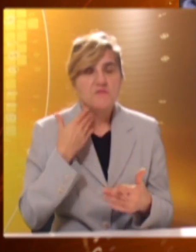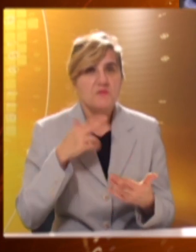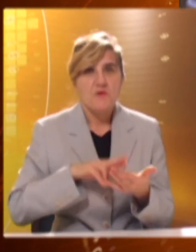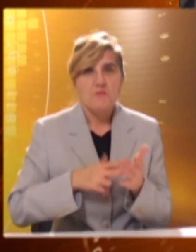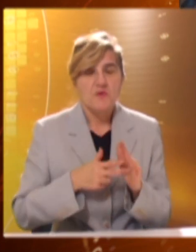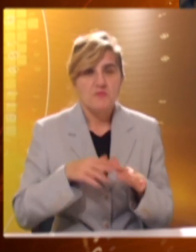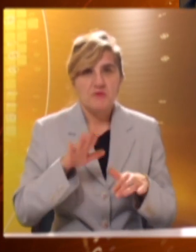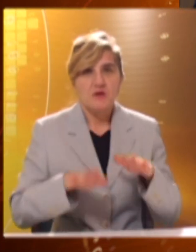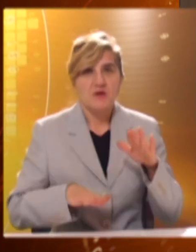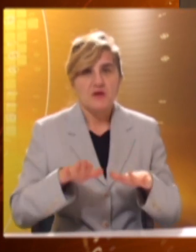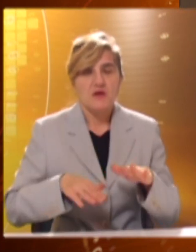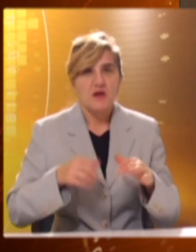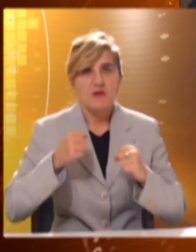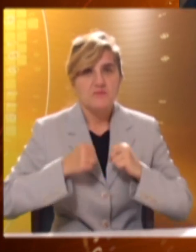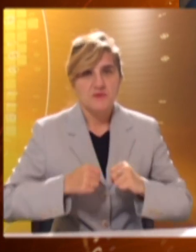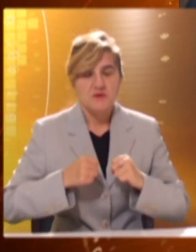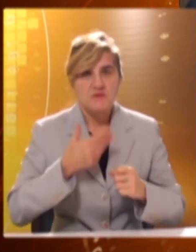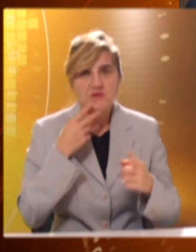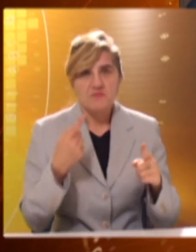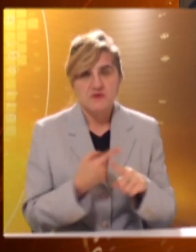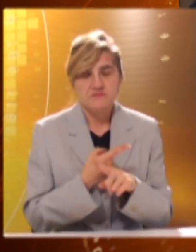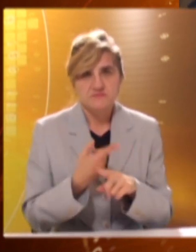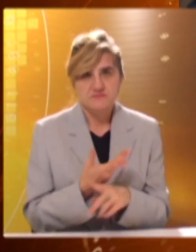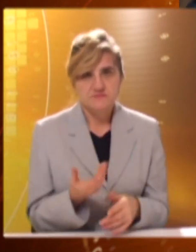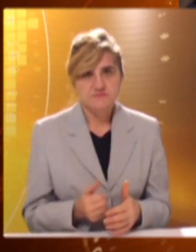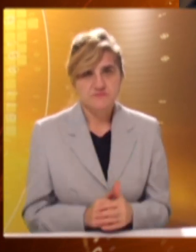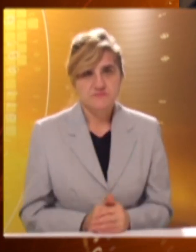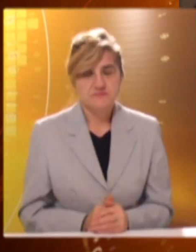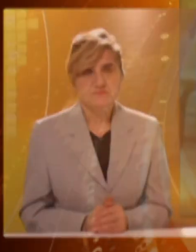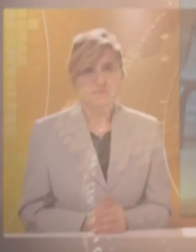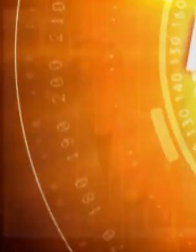sa kilažom i bolje se koncentrišu, te nemaju sukobe sa vršnjacima.